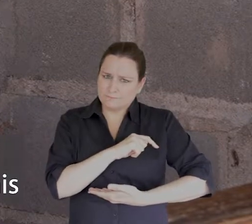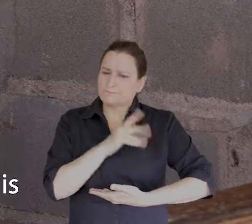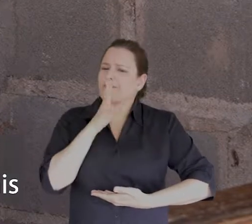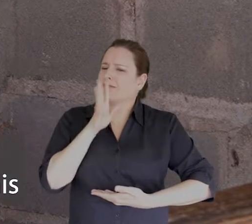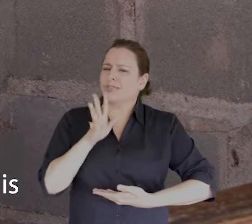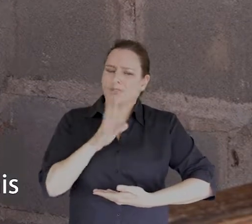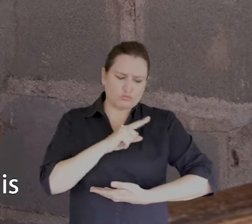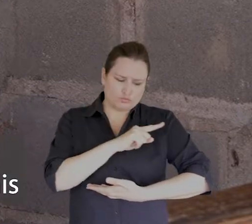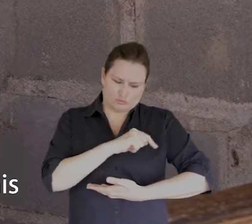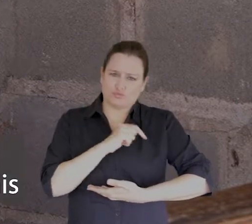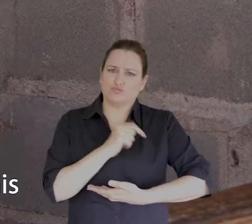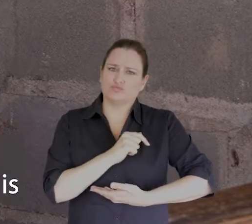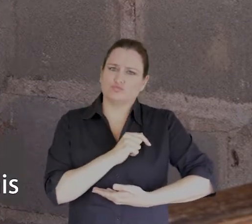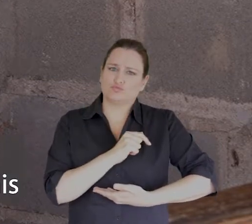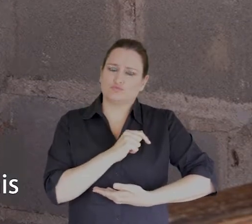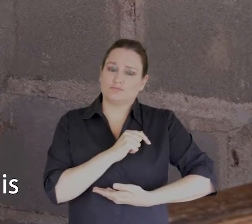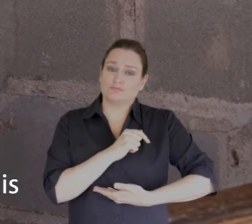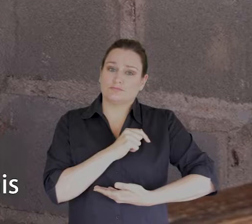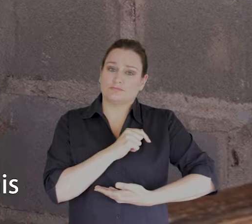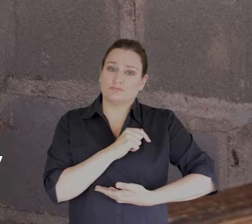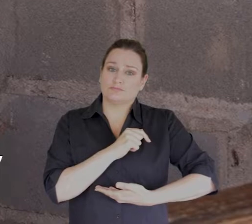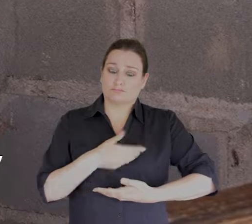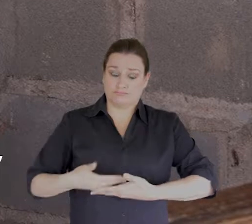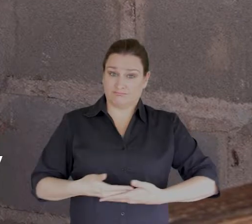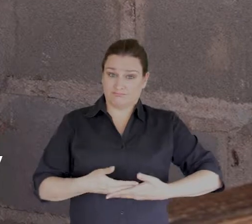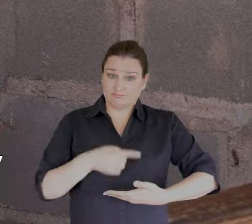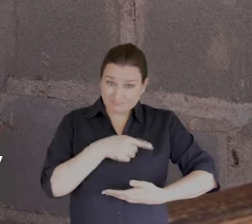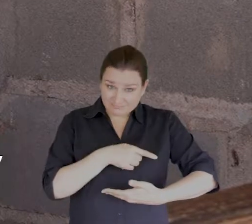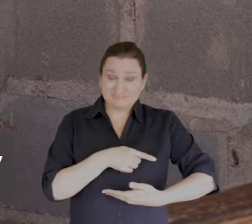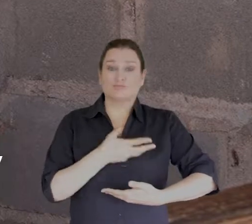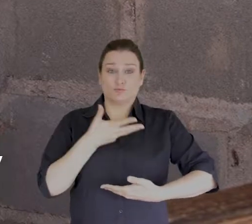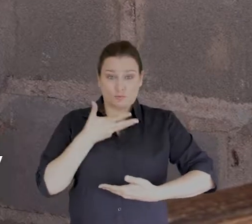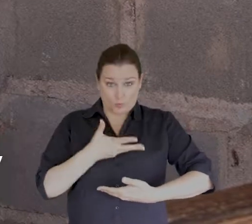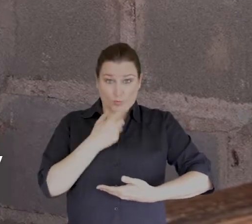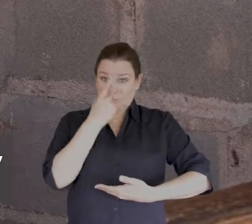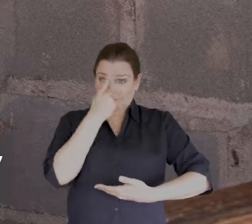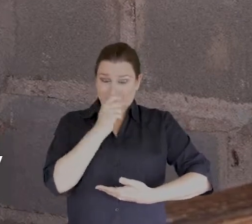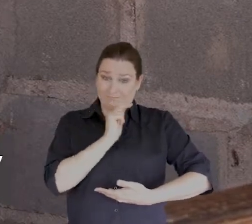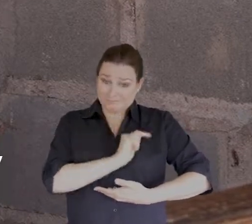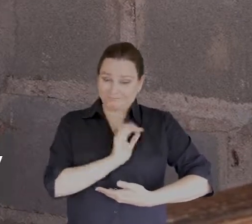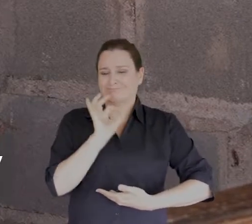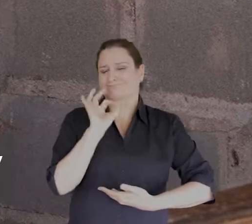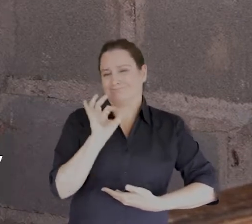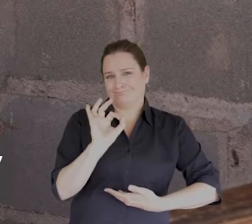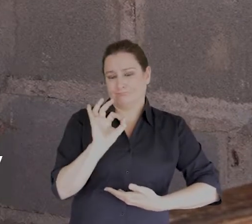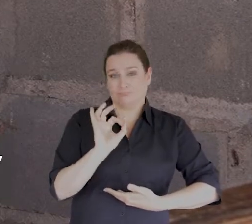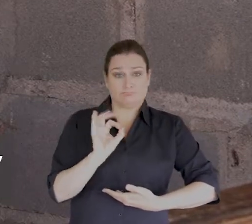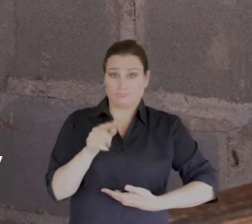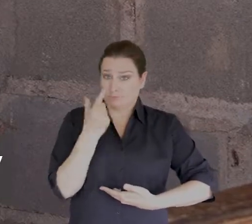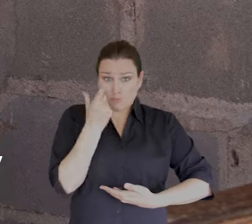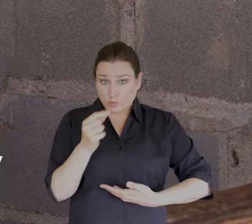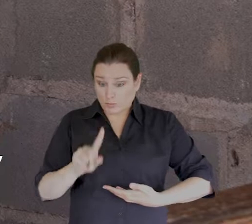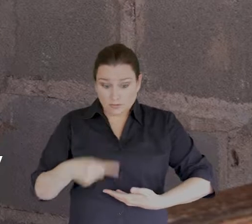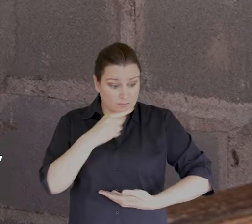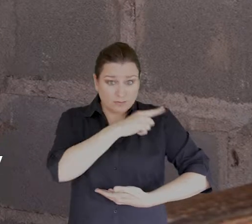maken. Of je kan hem net zo. Net zo. Die barbecue. Die barbecue. Ik zeg voor jou. Dus, als jij